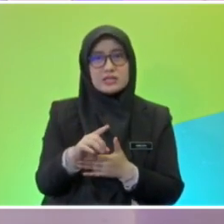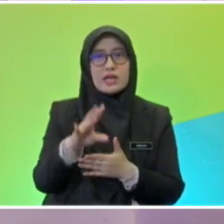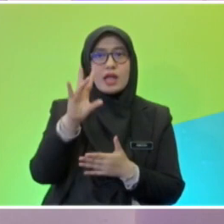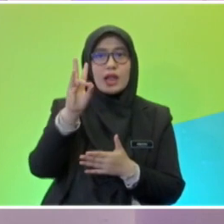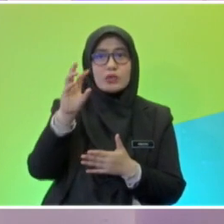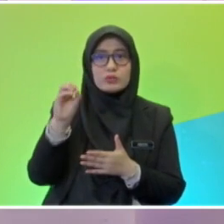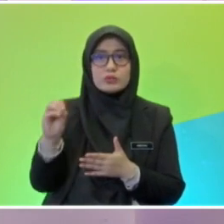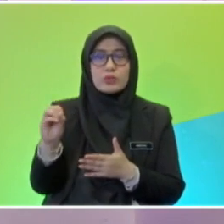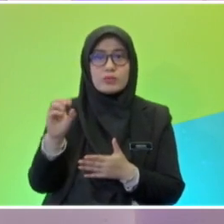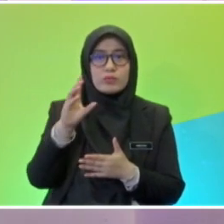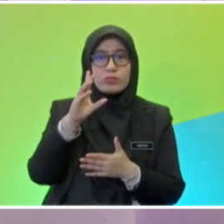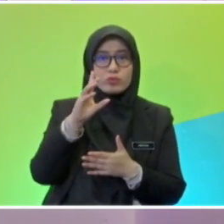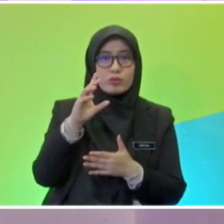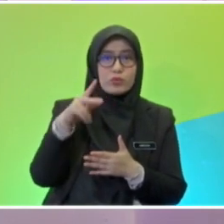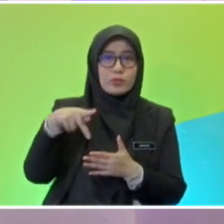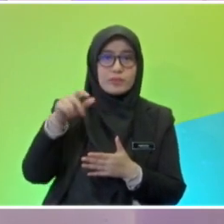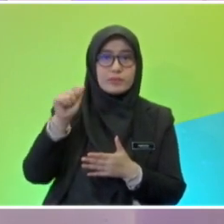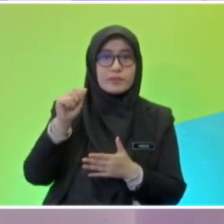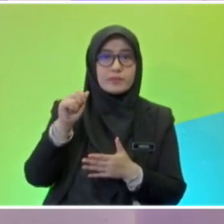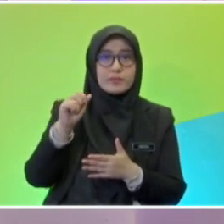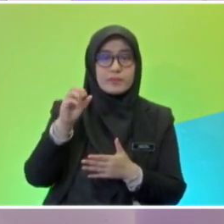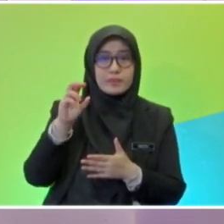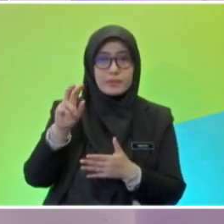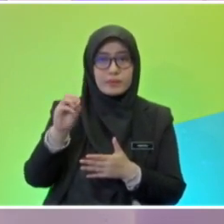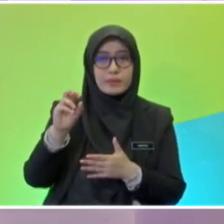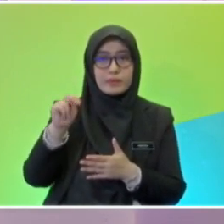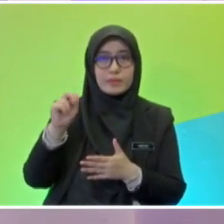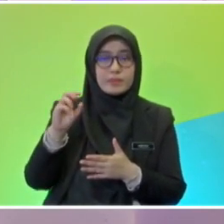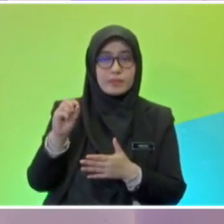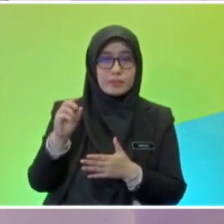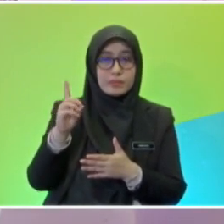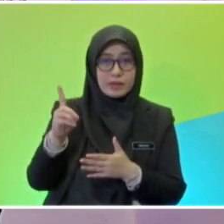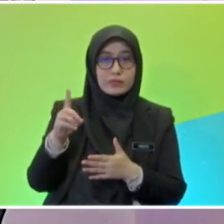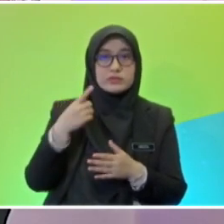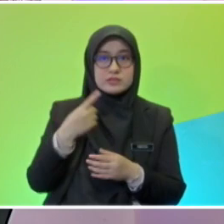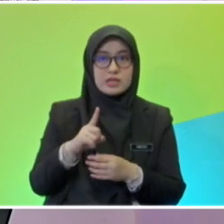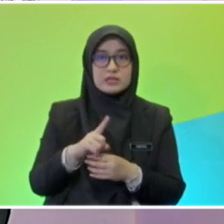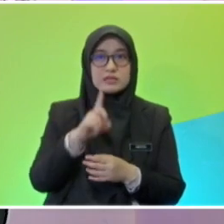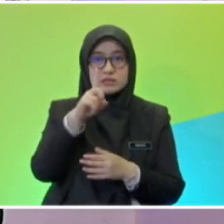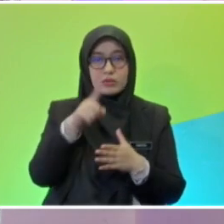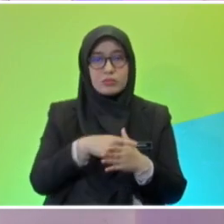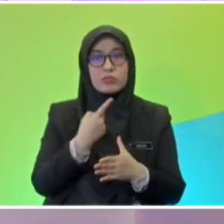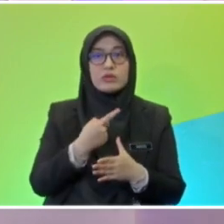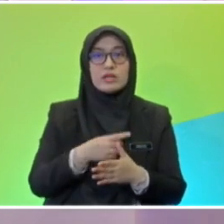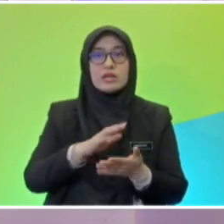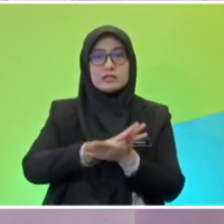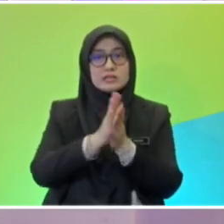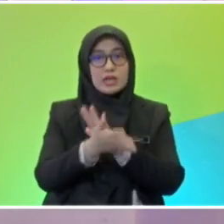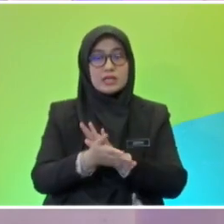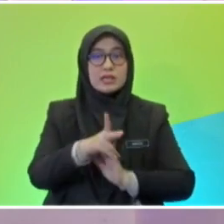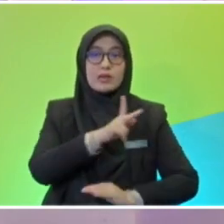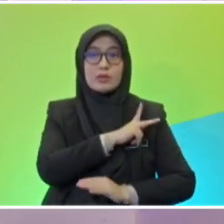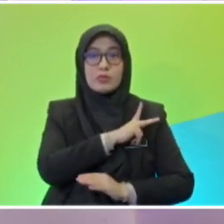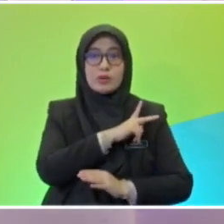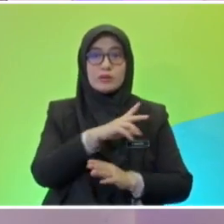untuk 70 tahun jadi pembesar paham tak puasa dengan lawannya dibunyikan